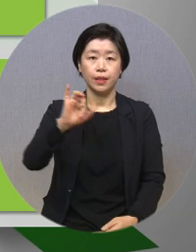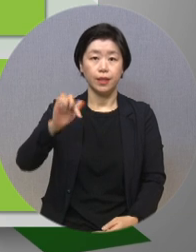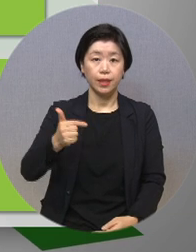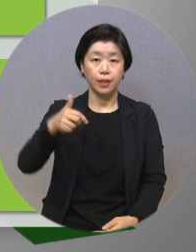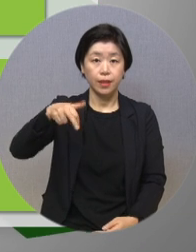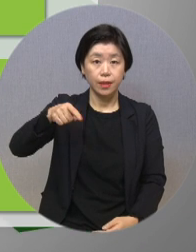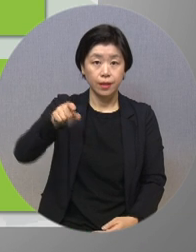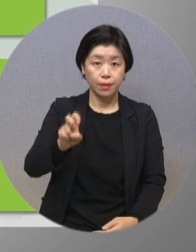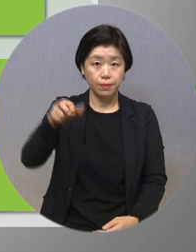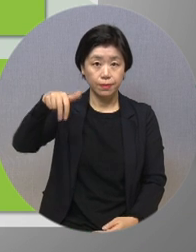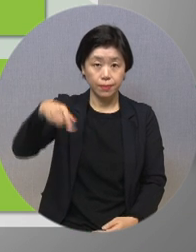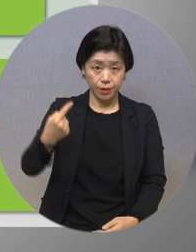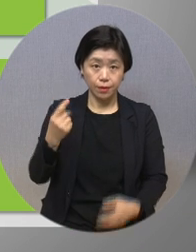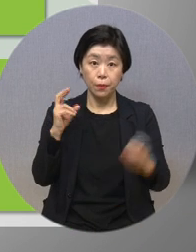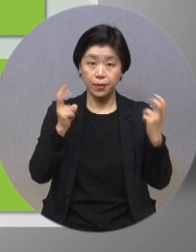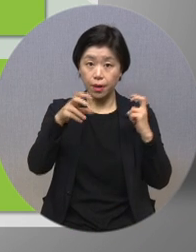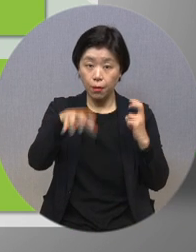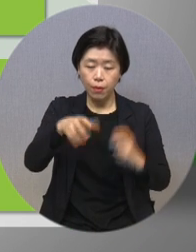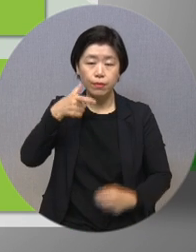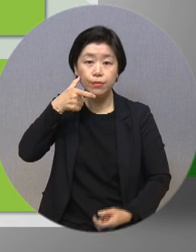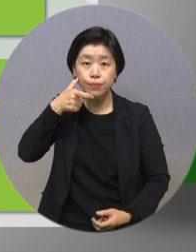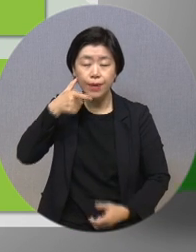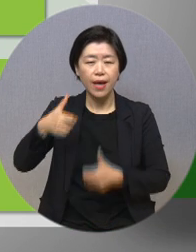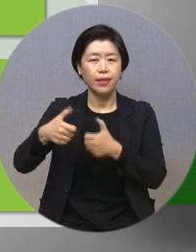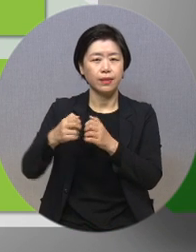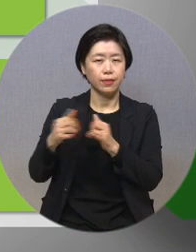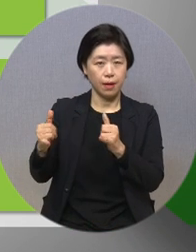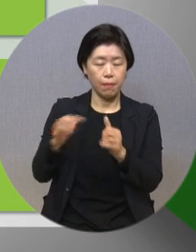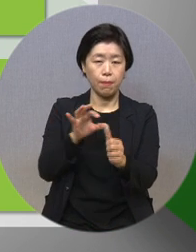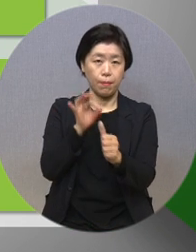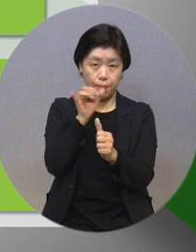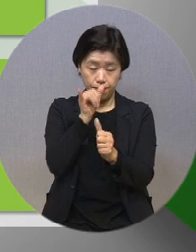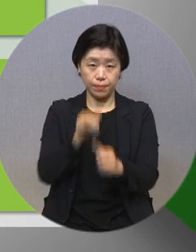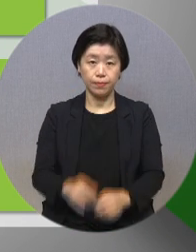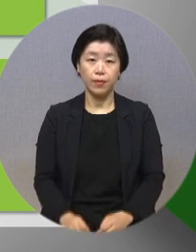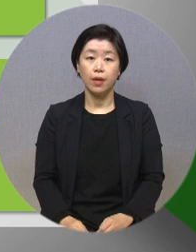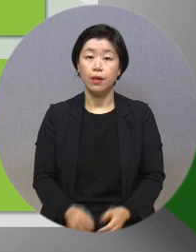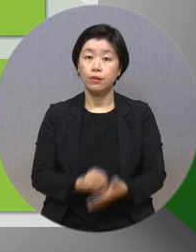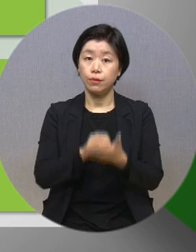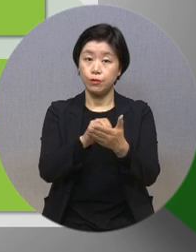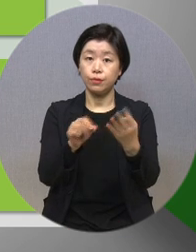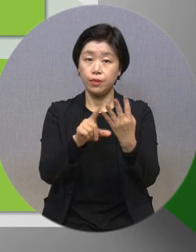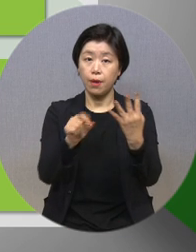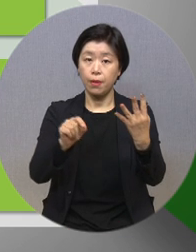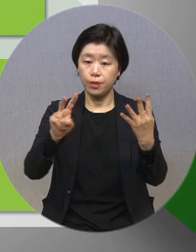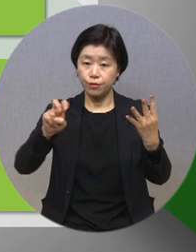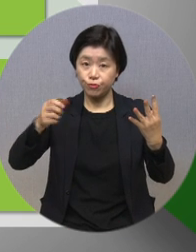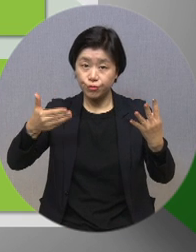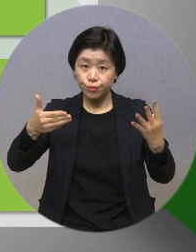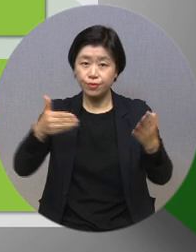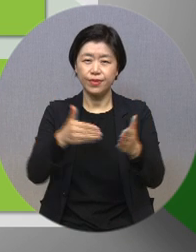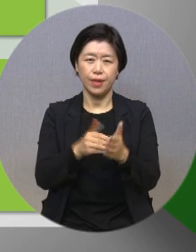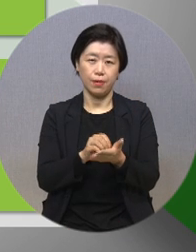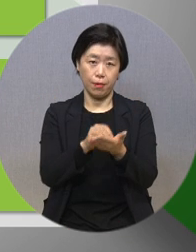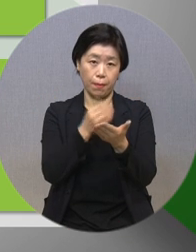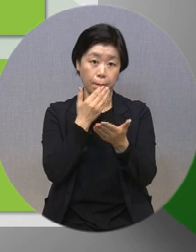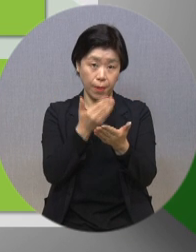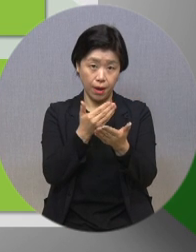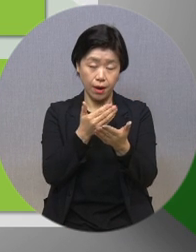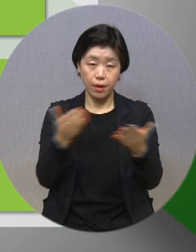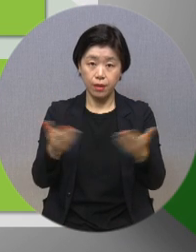주식회사 인컨즈에서 콜센터 상담원을 모집합니다. 접수 마감일은 4월 29일까지며